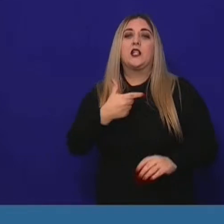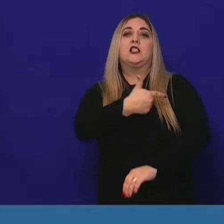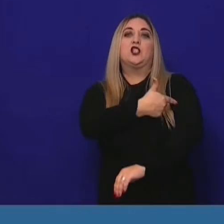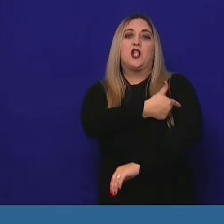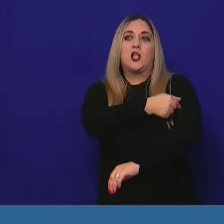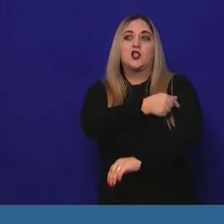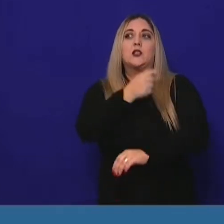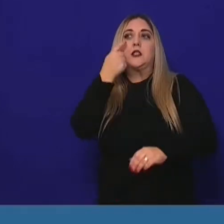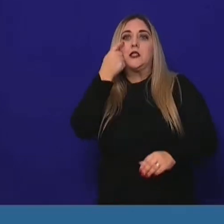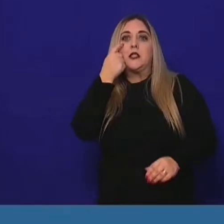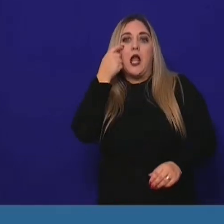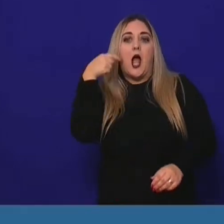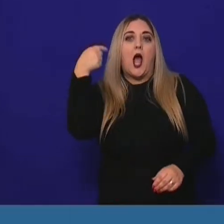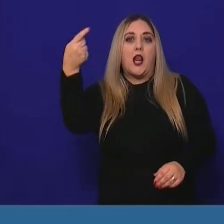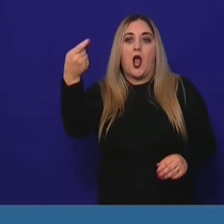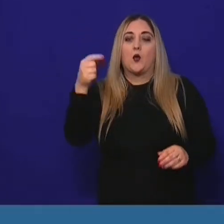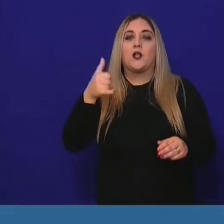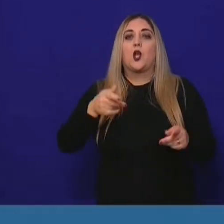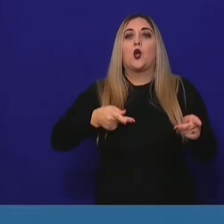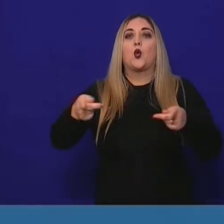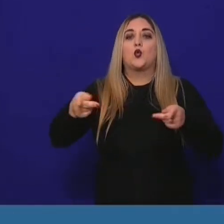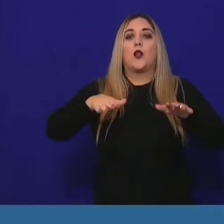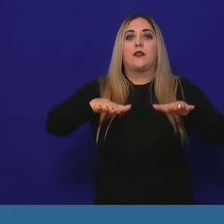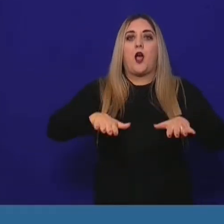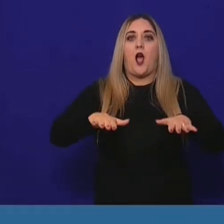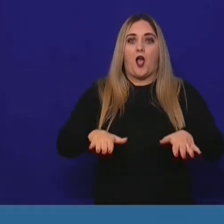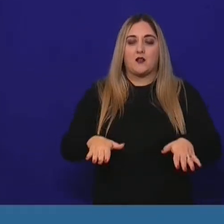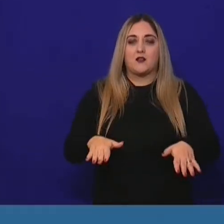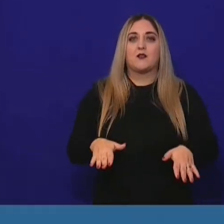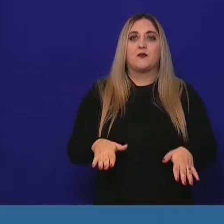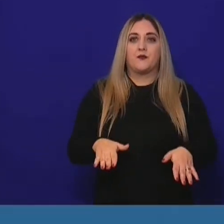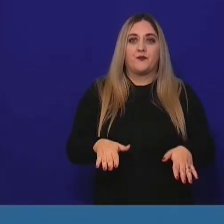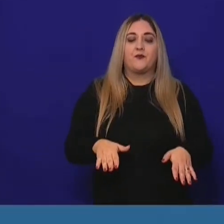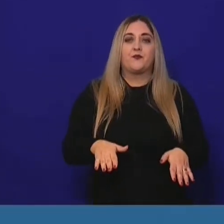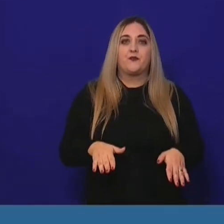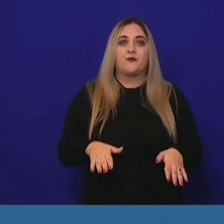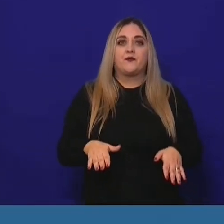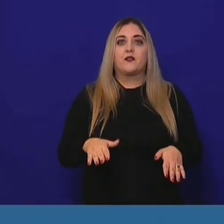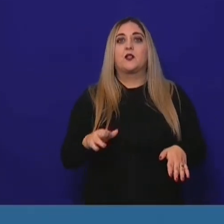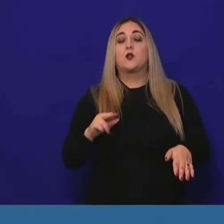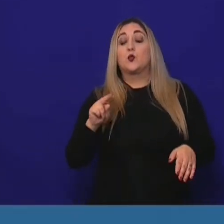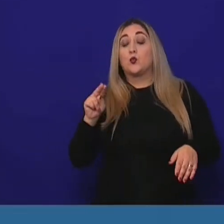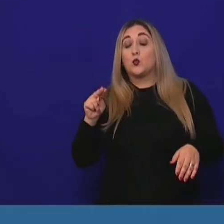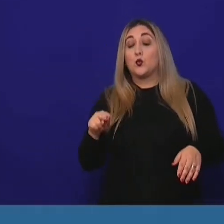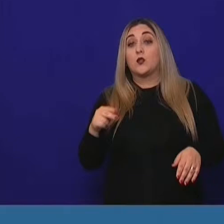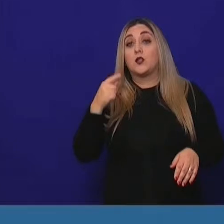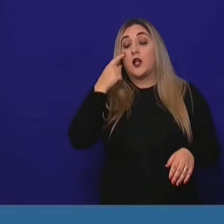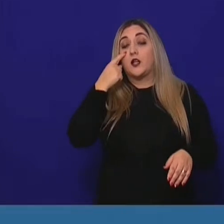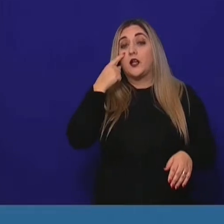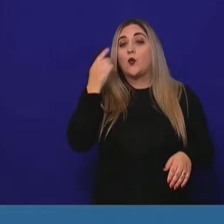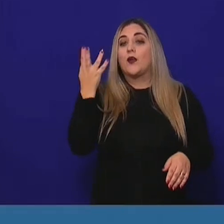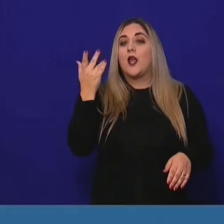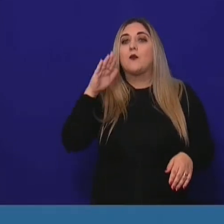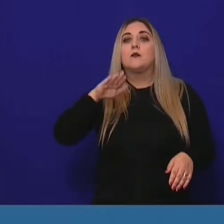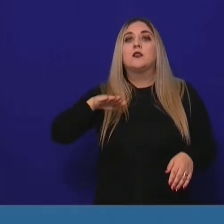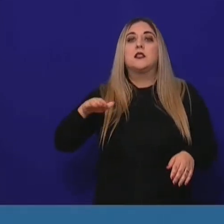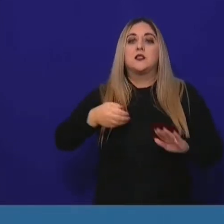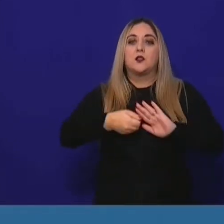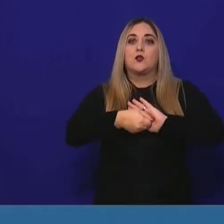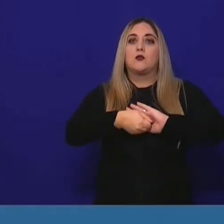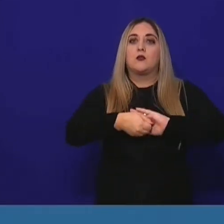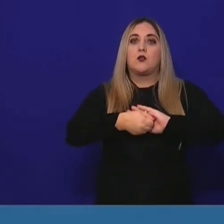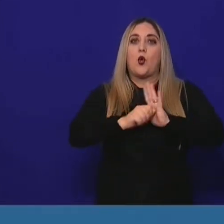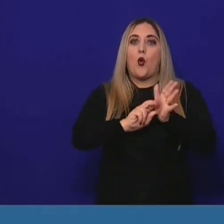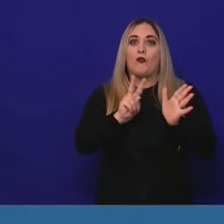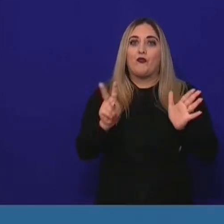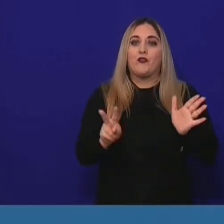iktar f'pożizzjoni li nkunu qegħdin insegwu x'qed jiġri wkoll f'dak li rigwardja n-numru ta' każijiet li jkun hemm fil-komunità, nies li jitlu l-isptar